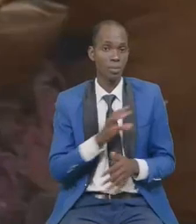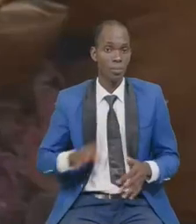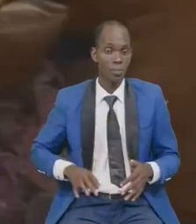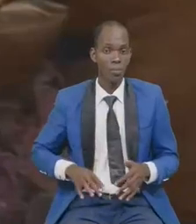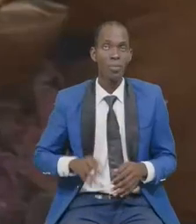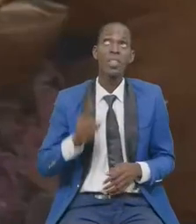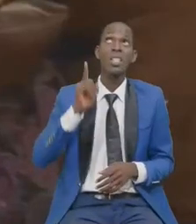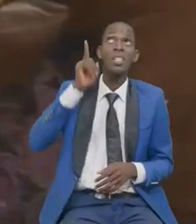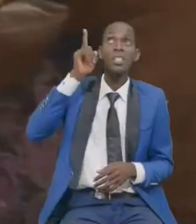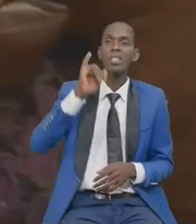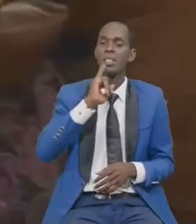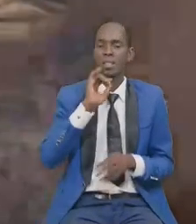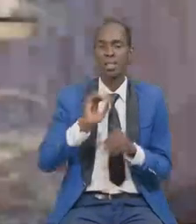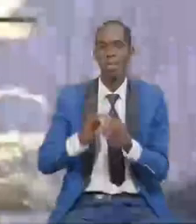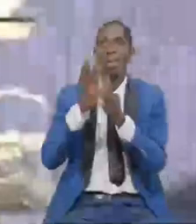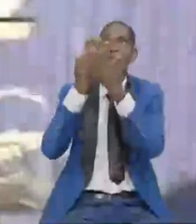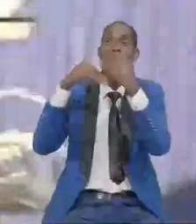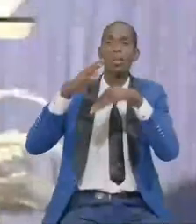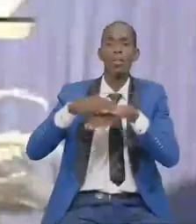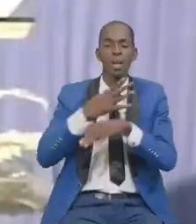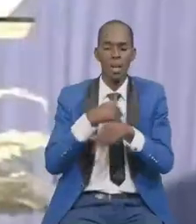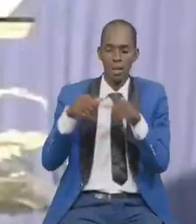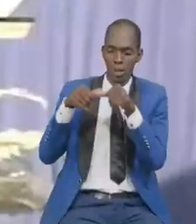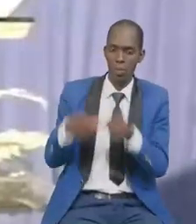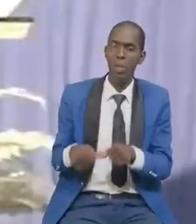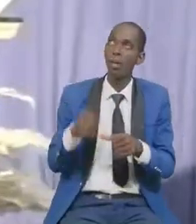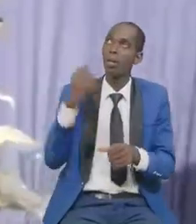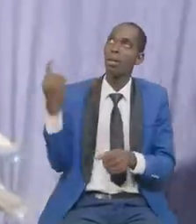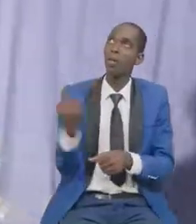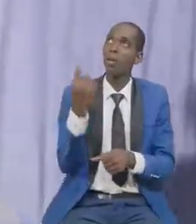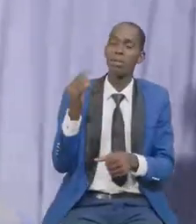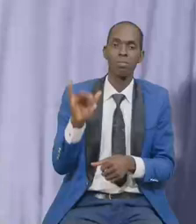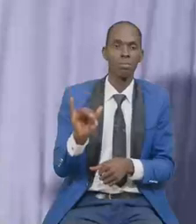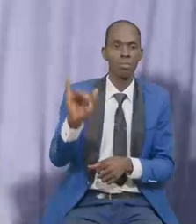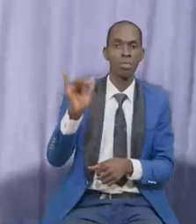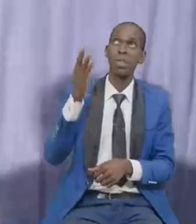ciel et il demeure pour toujours. Pour toujours au ciel.